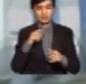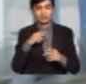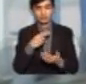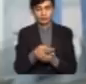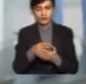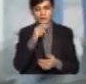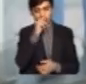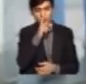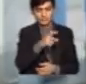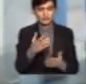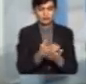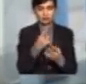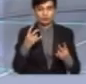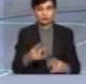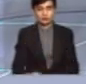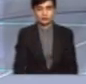виновного